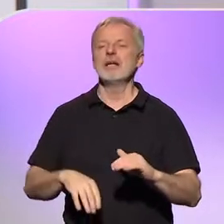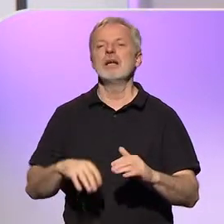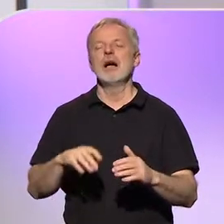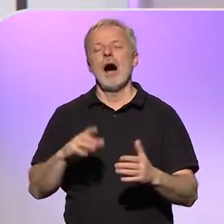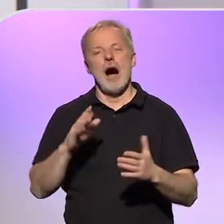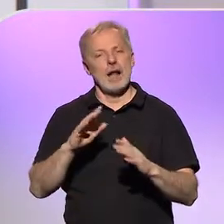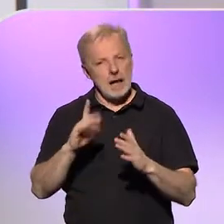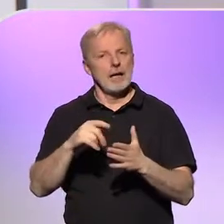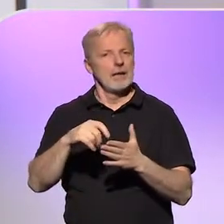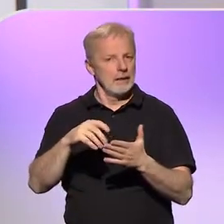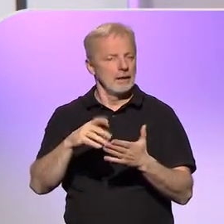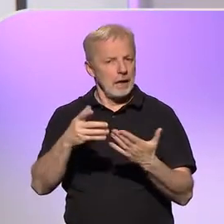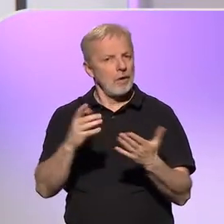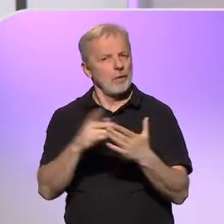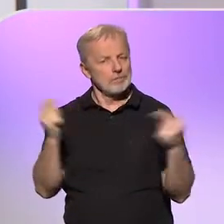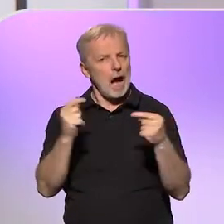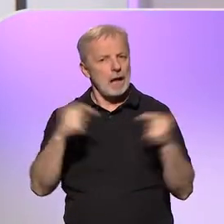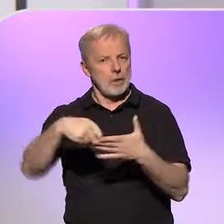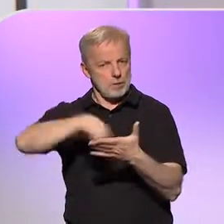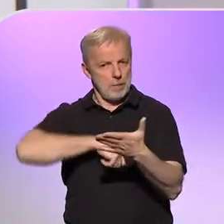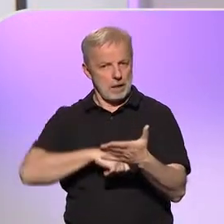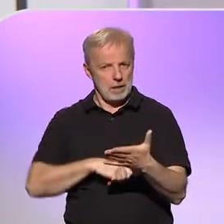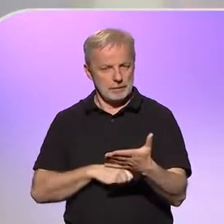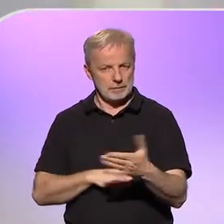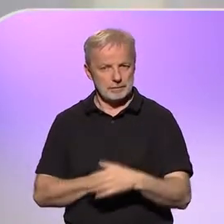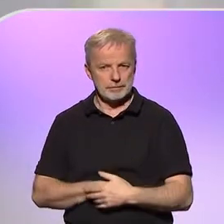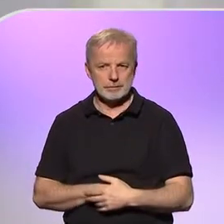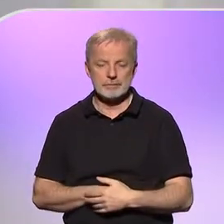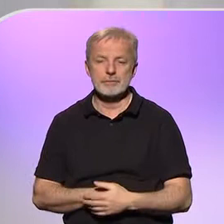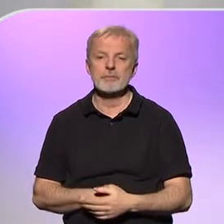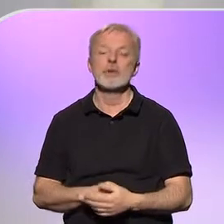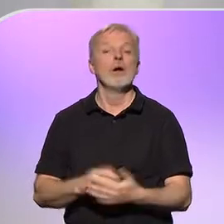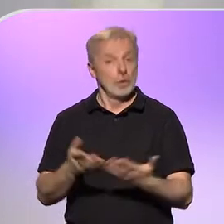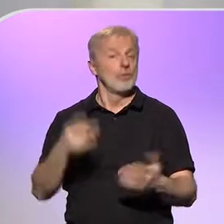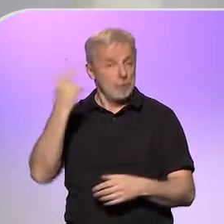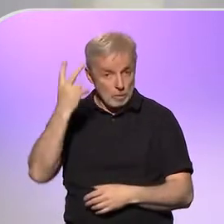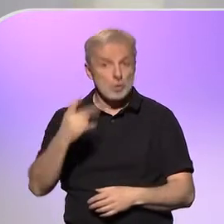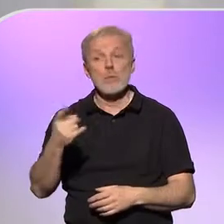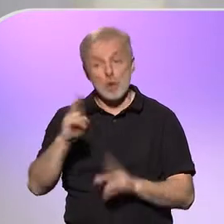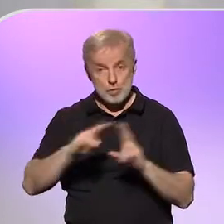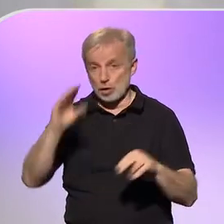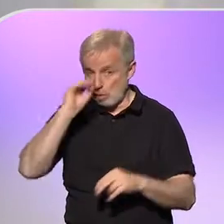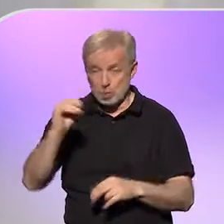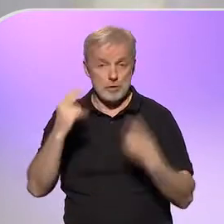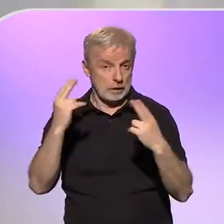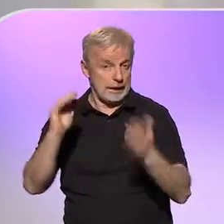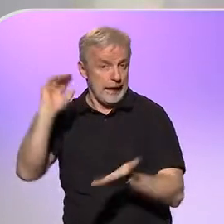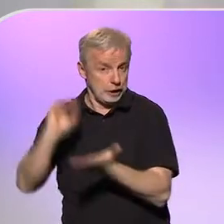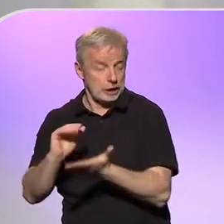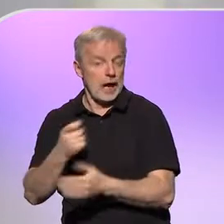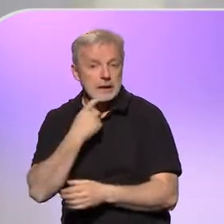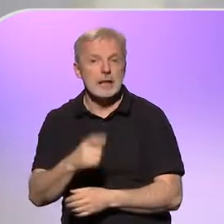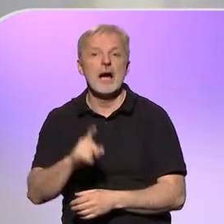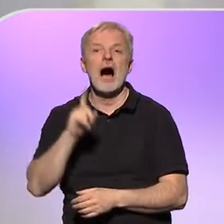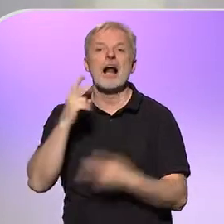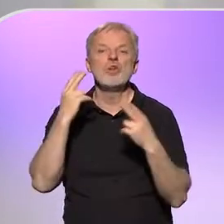hlediska všechno, ale ta cena asi nebude tím správným kritériem. Tak je jedním z více kritérií. Důležité jsou je rozsah, to znamená, jestli tam